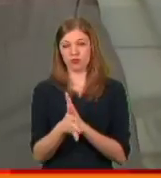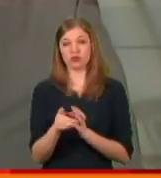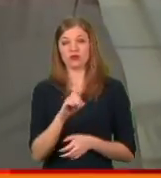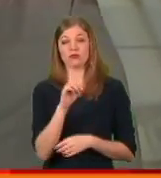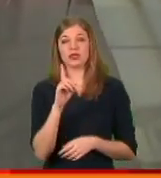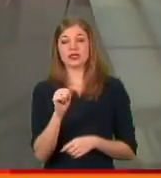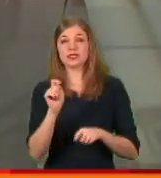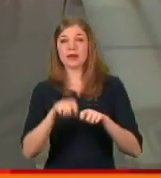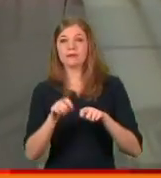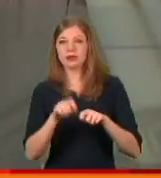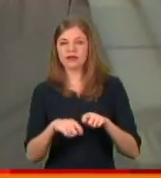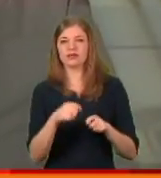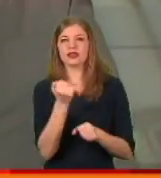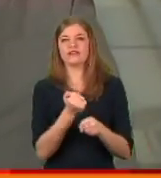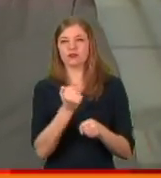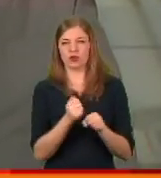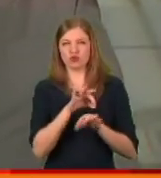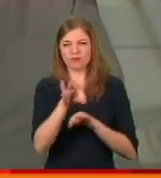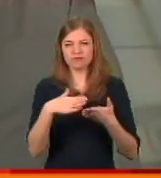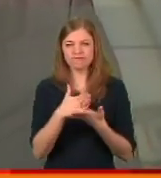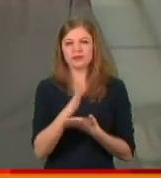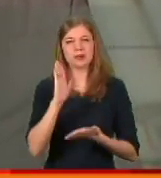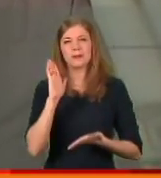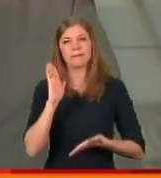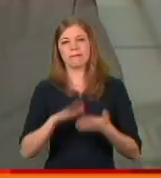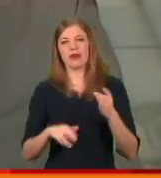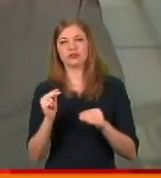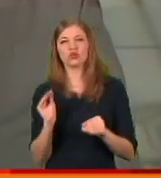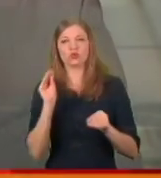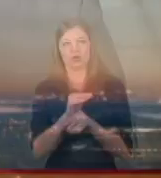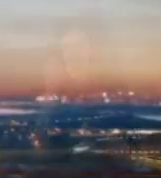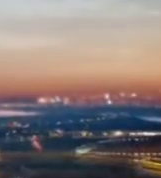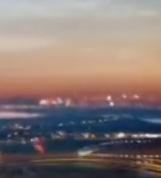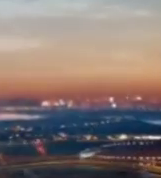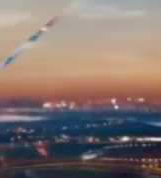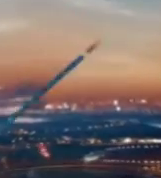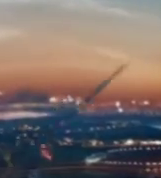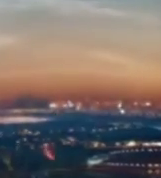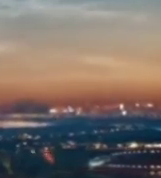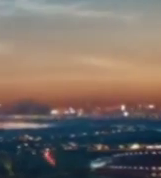За перевіреними і відпрацьованими алгоритмами без додаткової творчості.